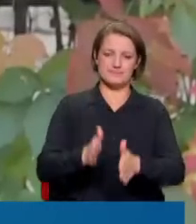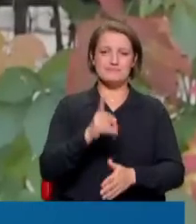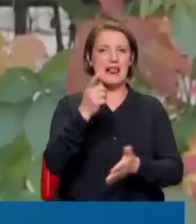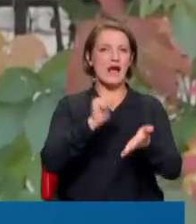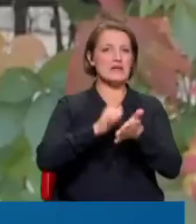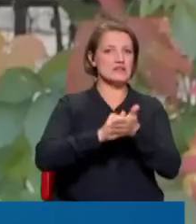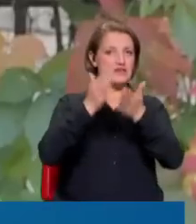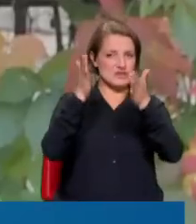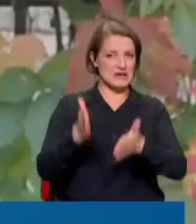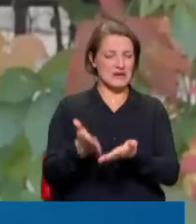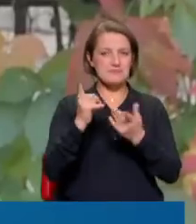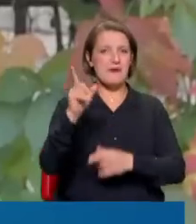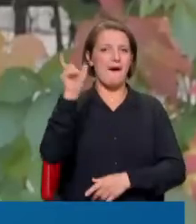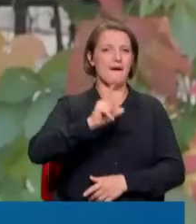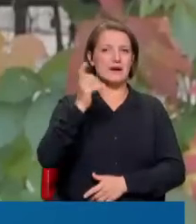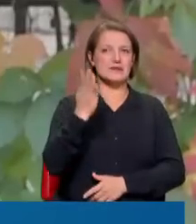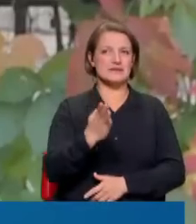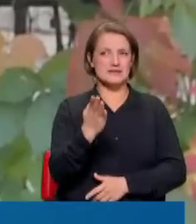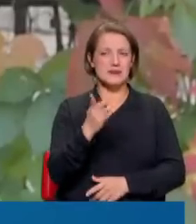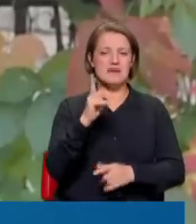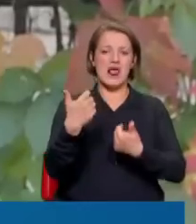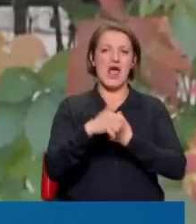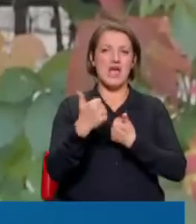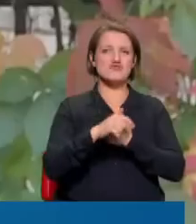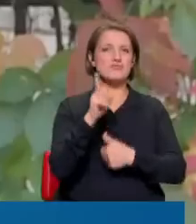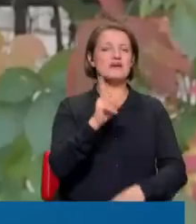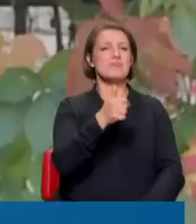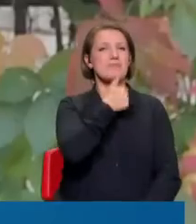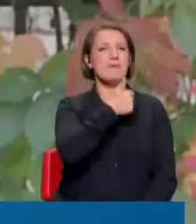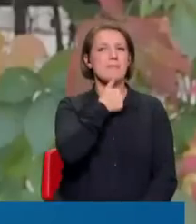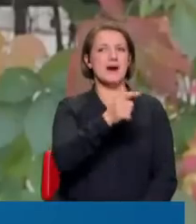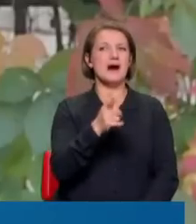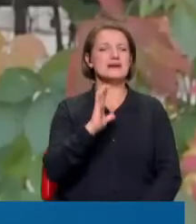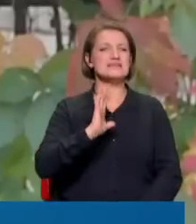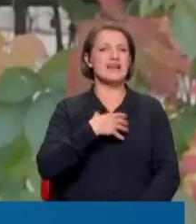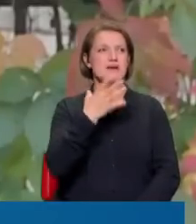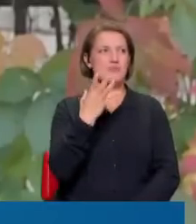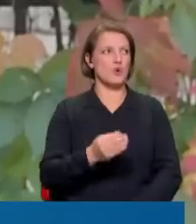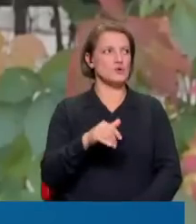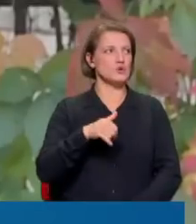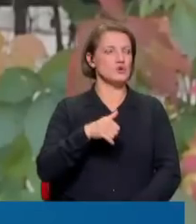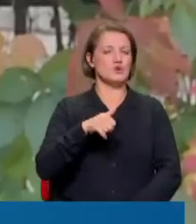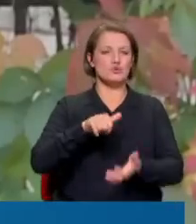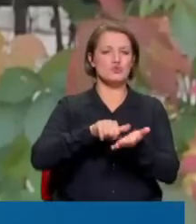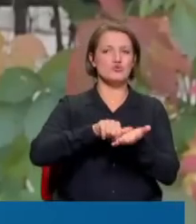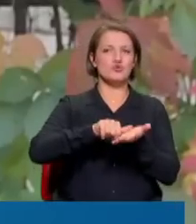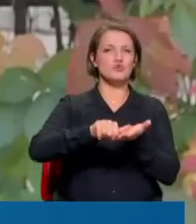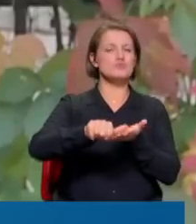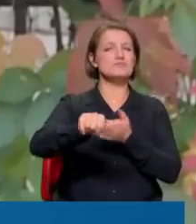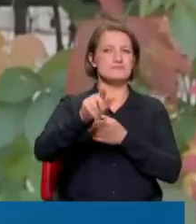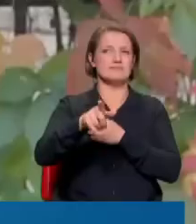gazeteci bir Aydın bir eş bir baba sahip olduğu tüm sıfatların